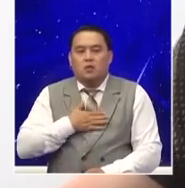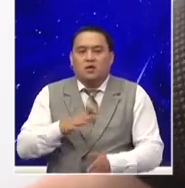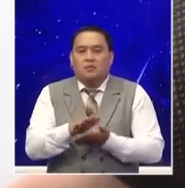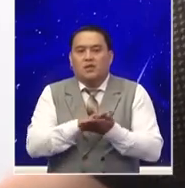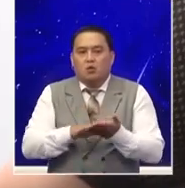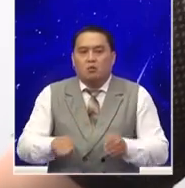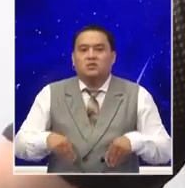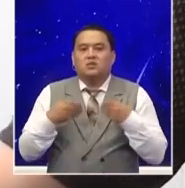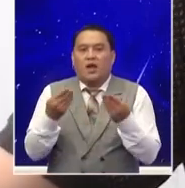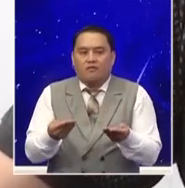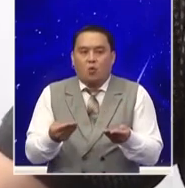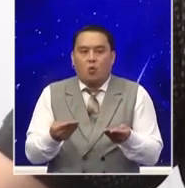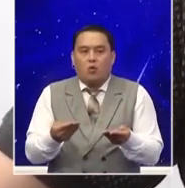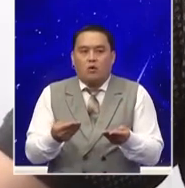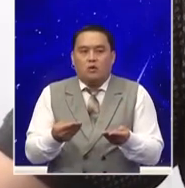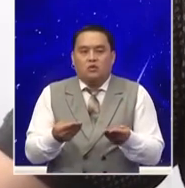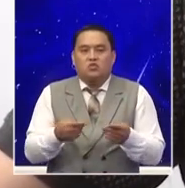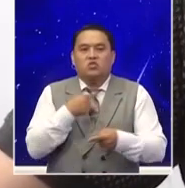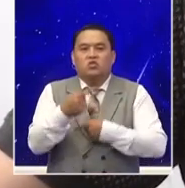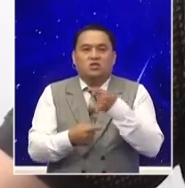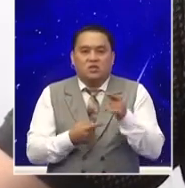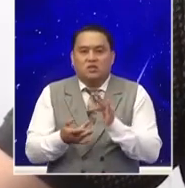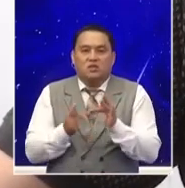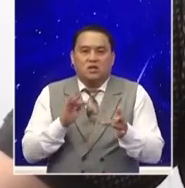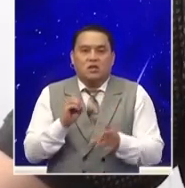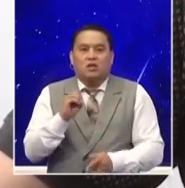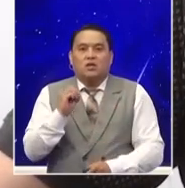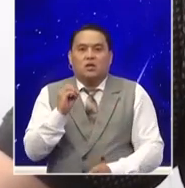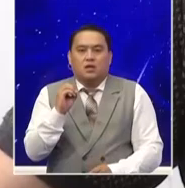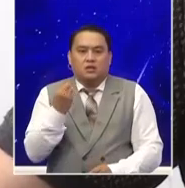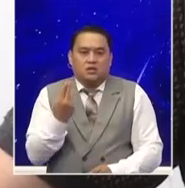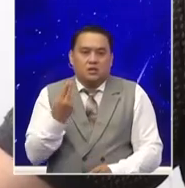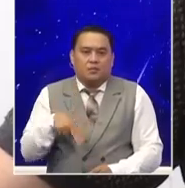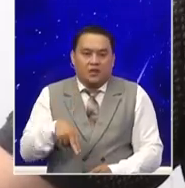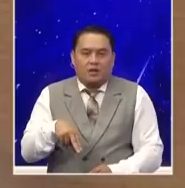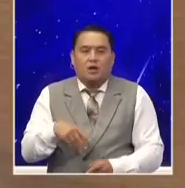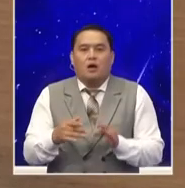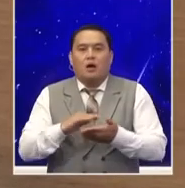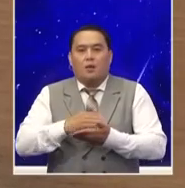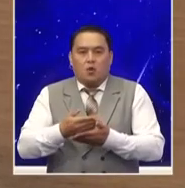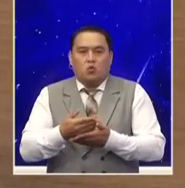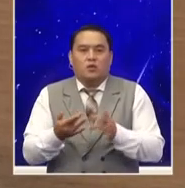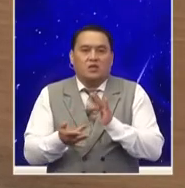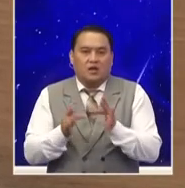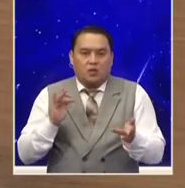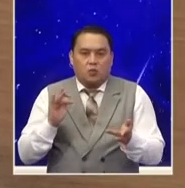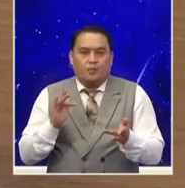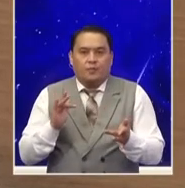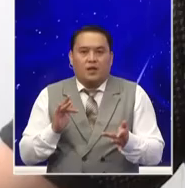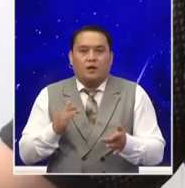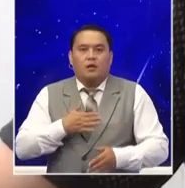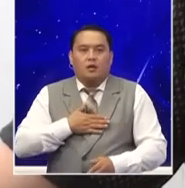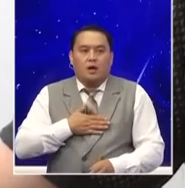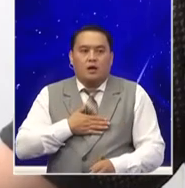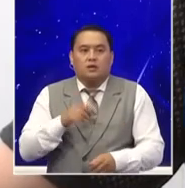заявку удаленно через свои ЦП, не нужно ходить в собес, нужен только компьютер, доступ к интернету. Я,